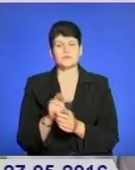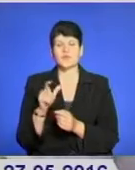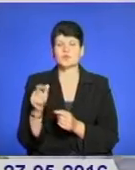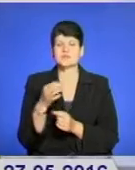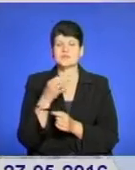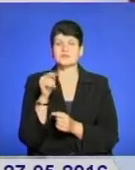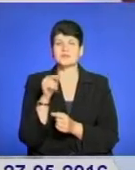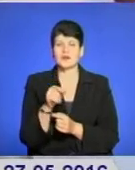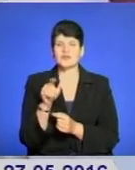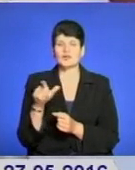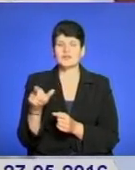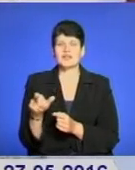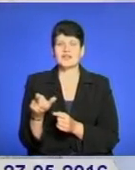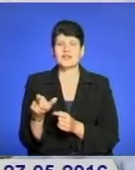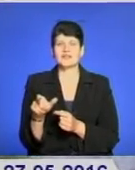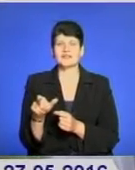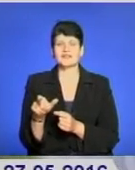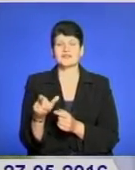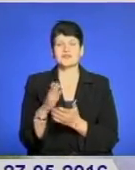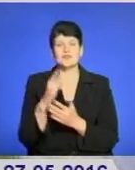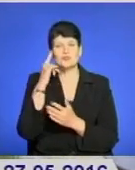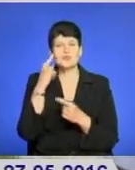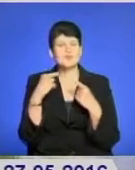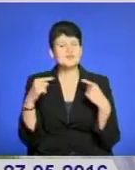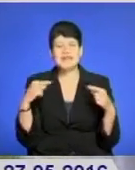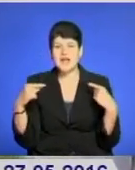у людей думка дуже є усіляка, скажімо так. І